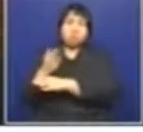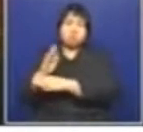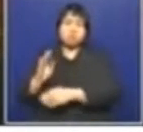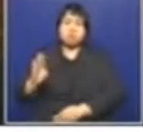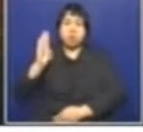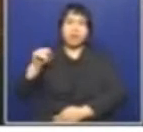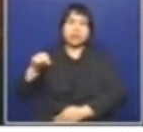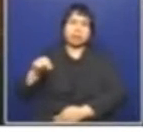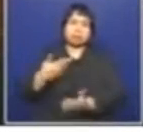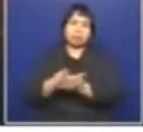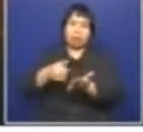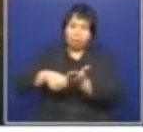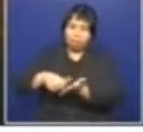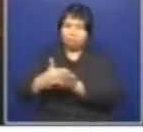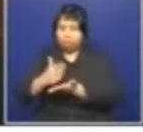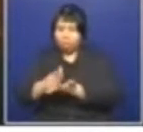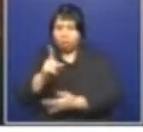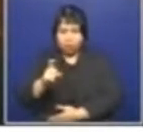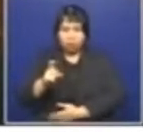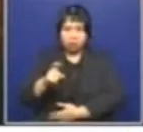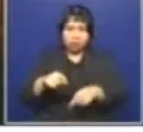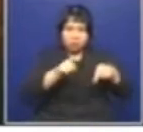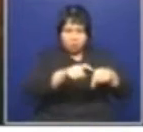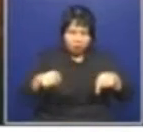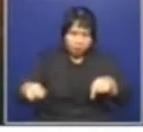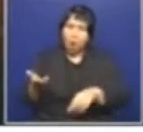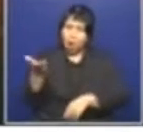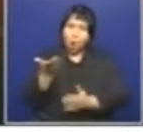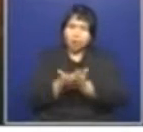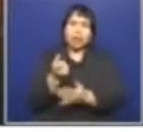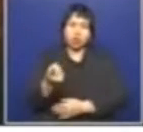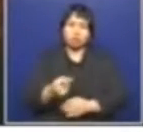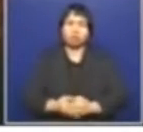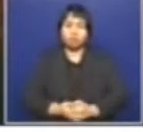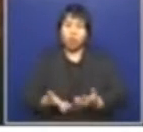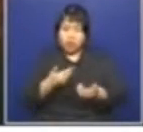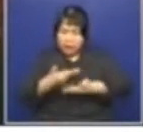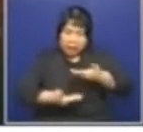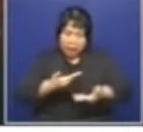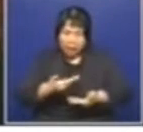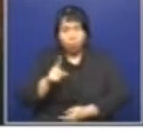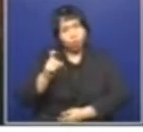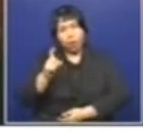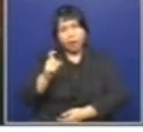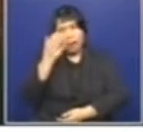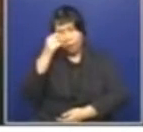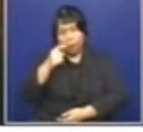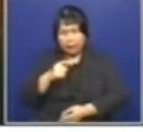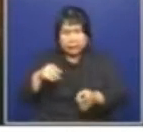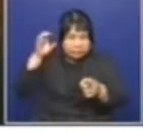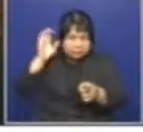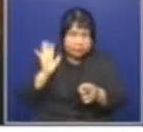หนี้ทุกวงการตั้งการขอเงินสดวันนี้ค้าขายกันไม่ได้แล้วครับไม่เชื่อกันแล้ว